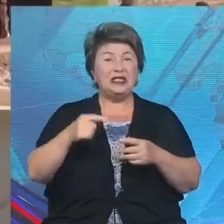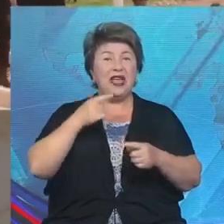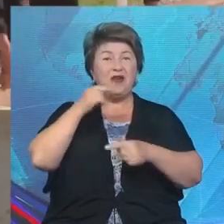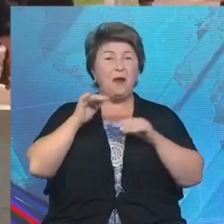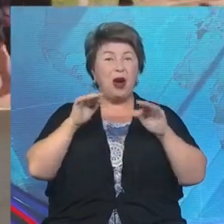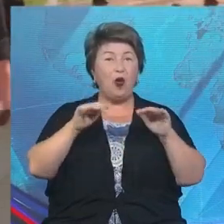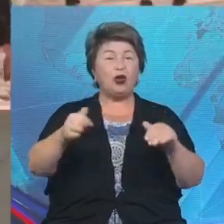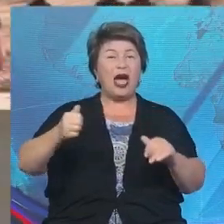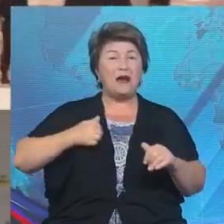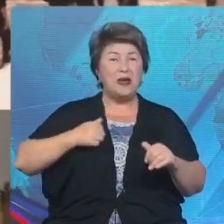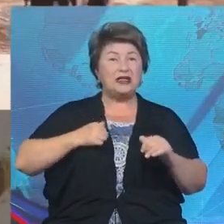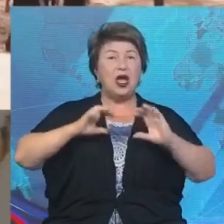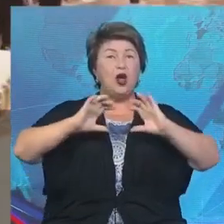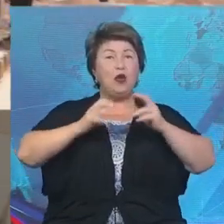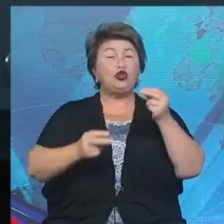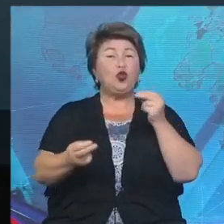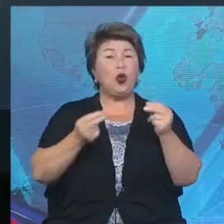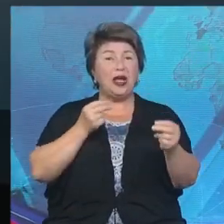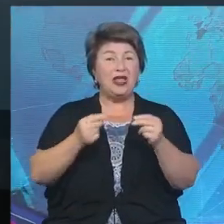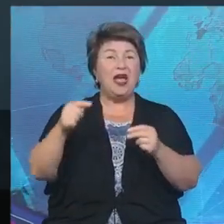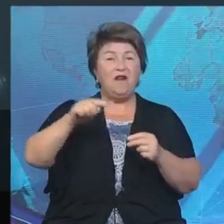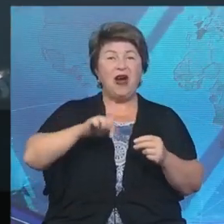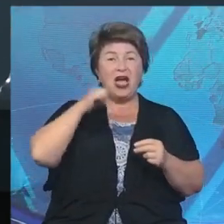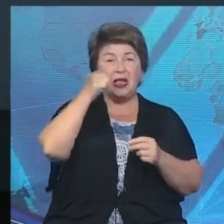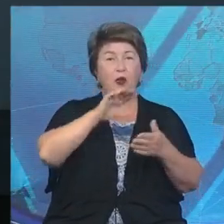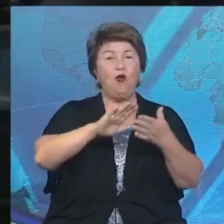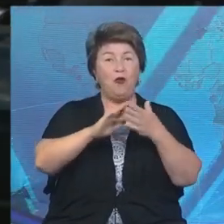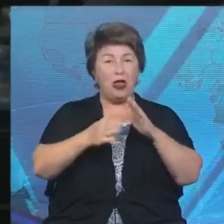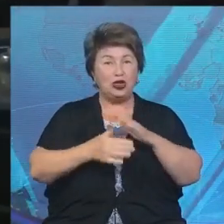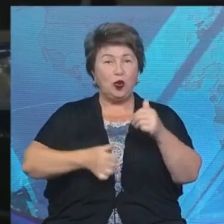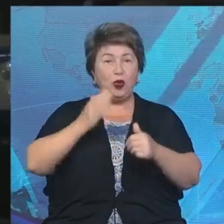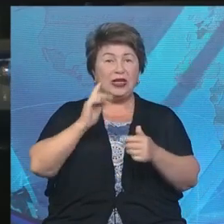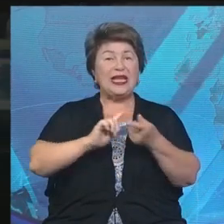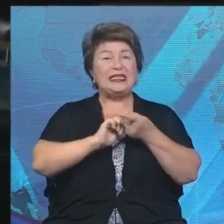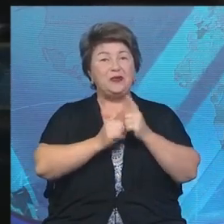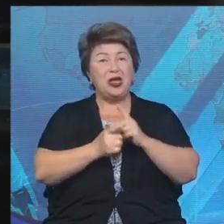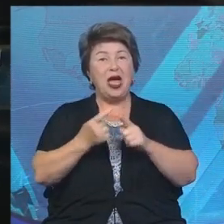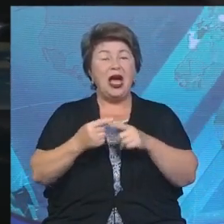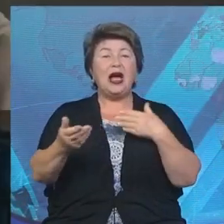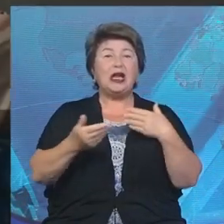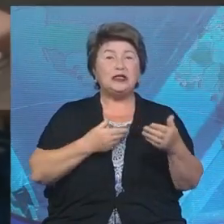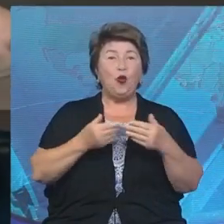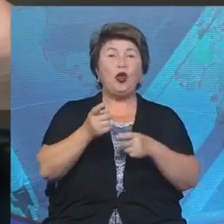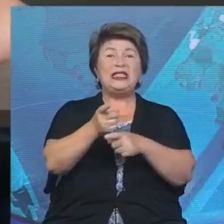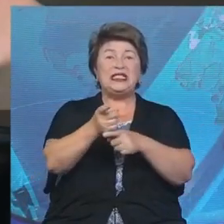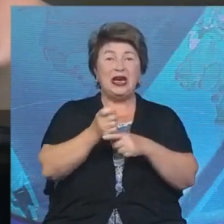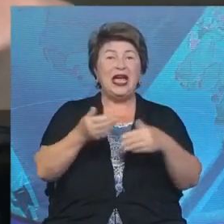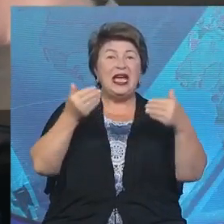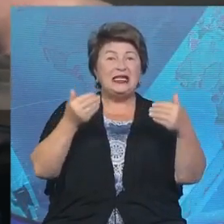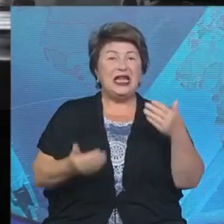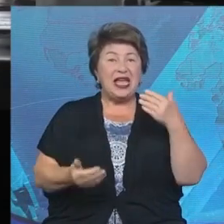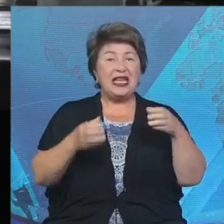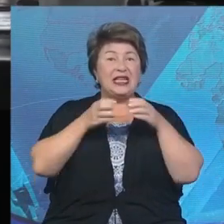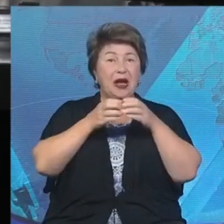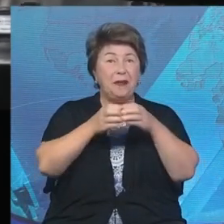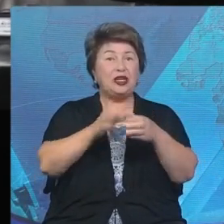традиционно проходят армейские международные игры. В этом году в положении о конкурсе появились изменения, которые коснулись стрельбы. Теперь, если